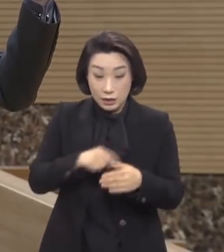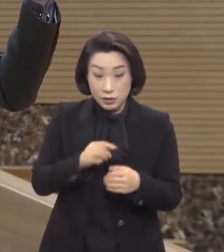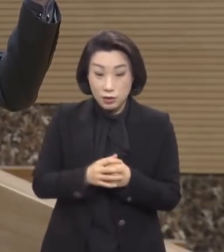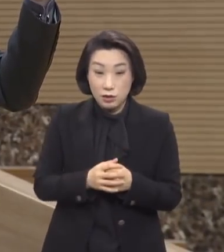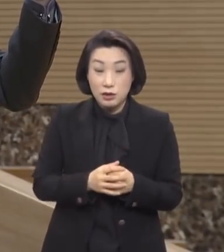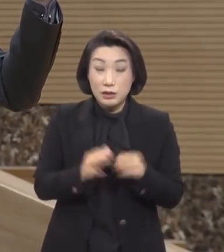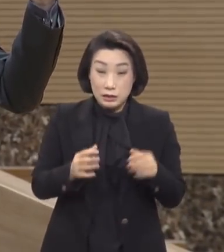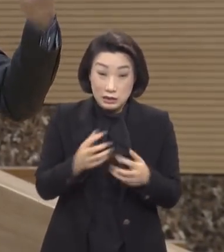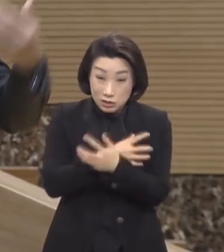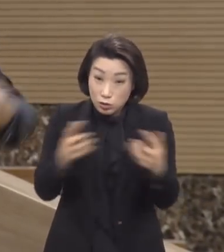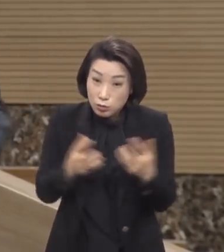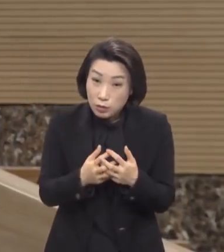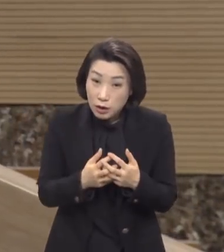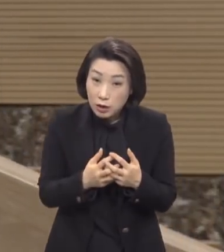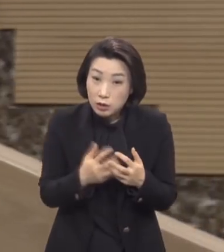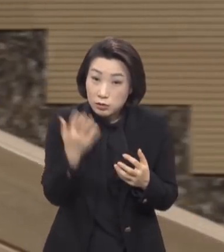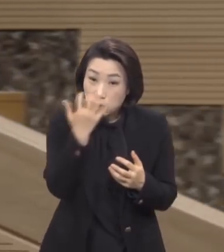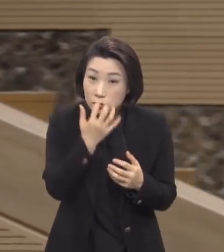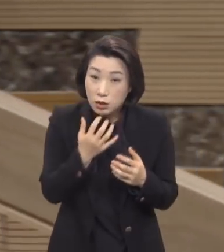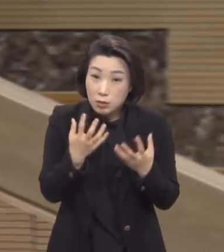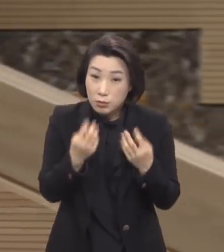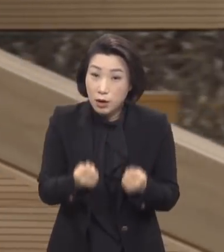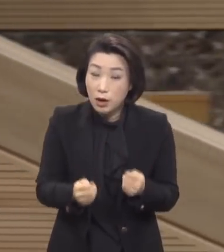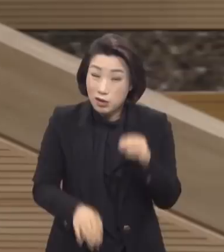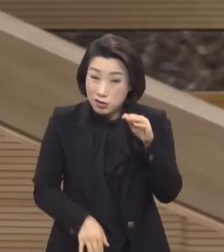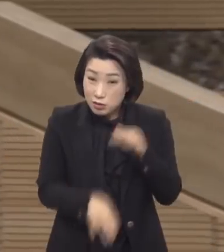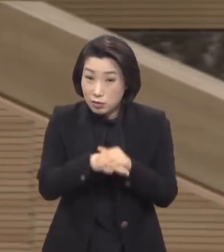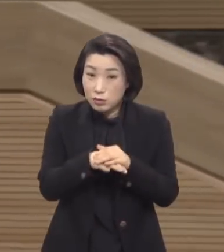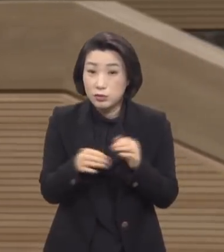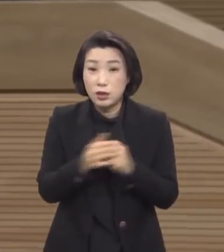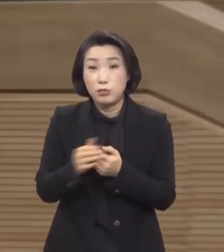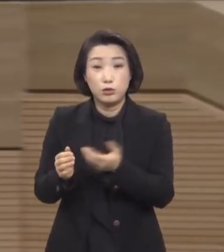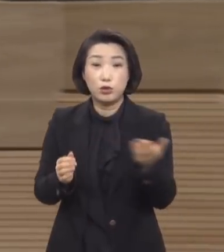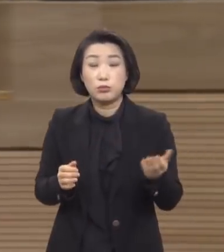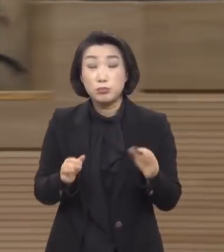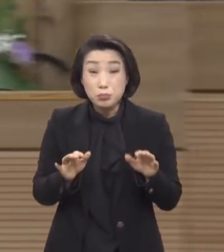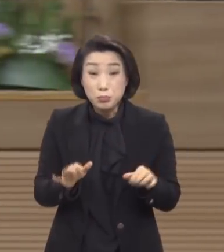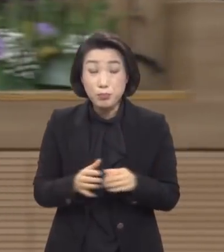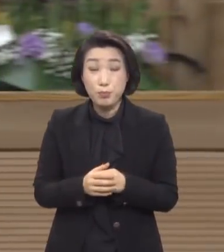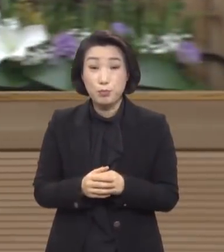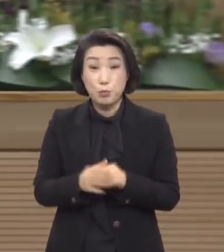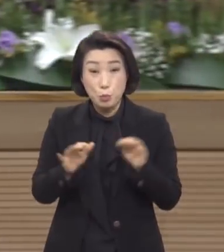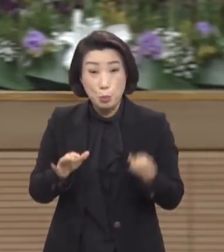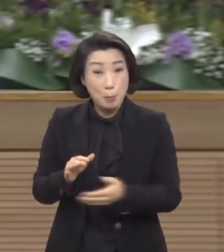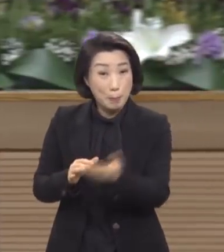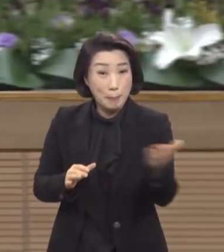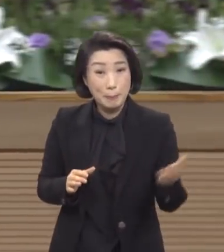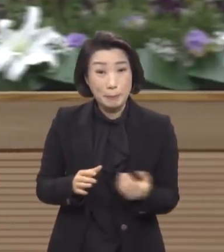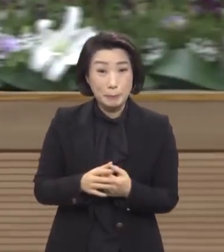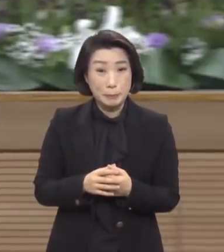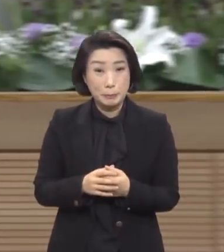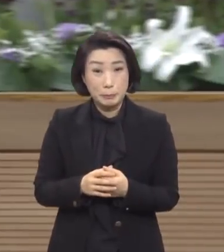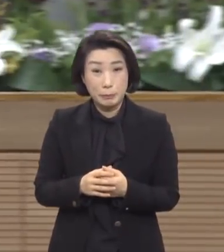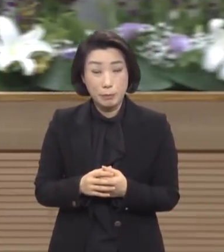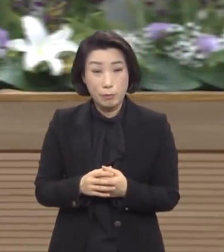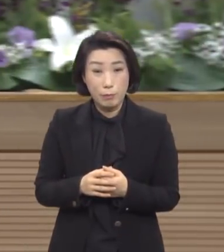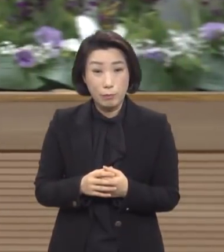그것이 가득하니까. 응? 가득하니까. 응? 근데